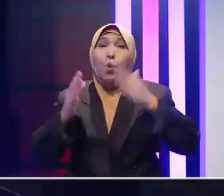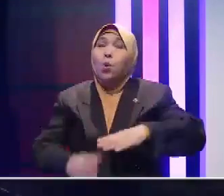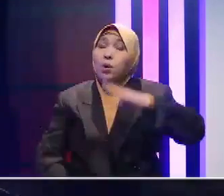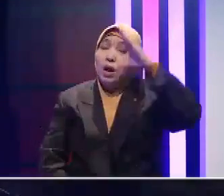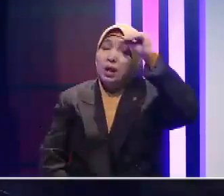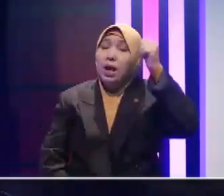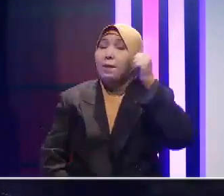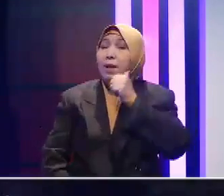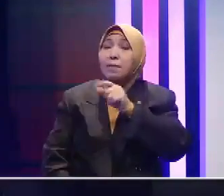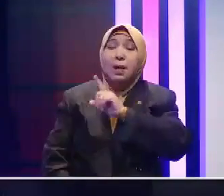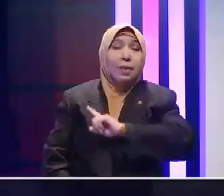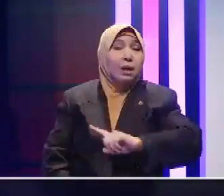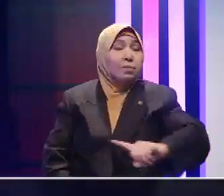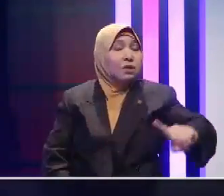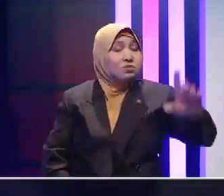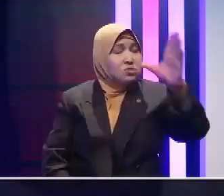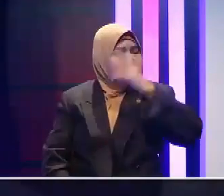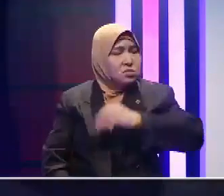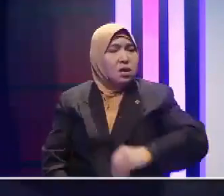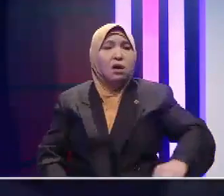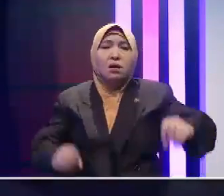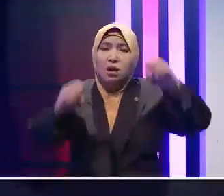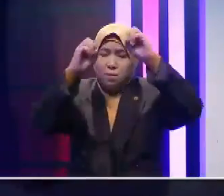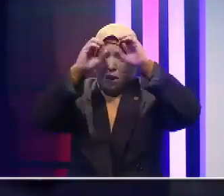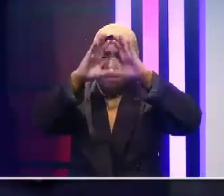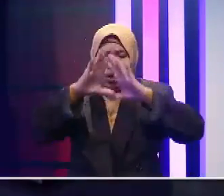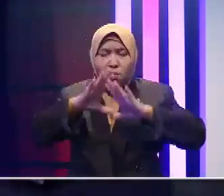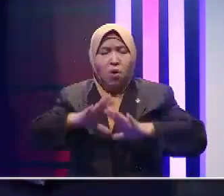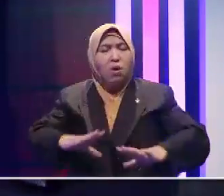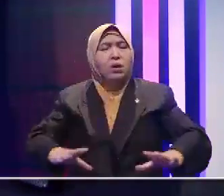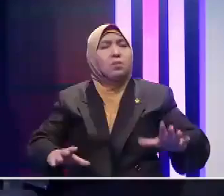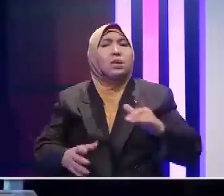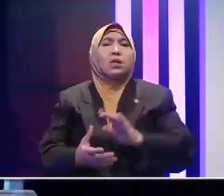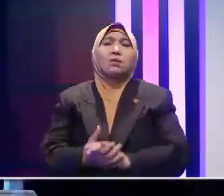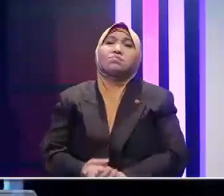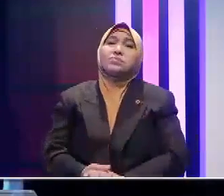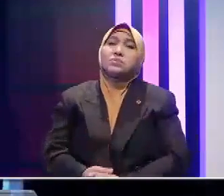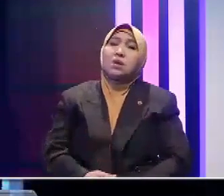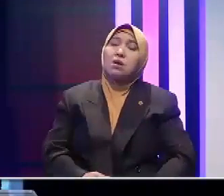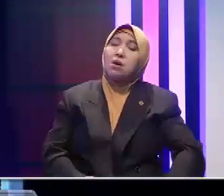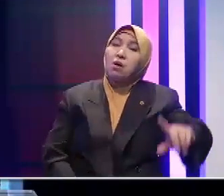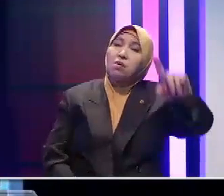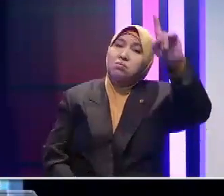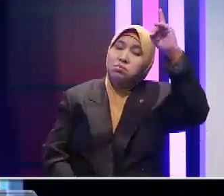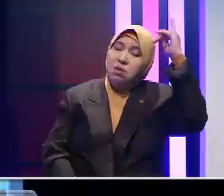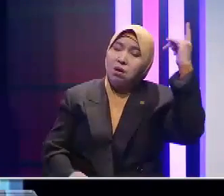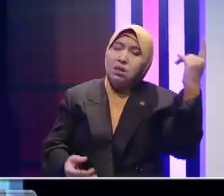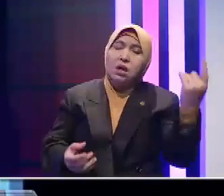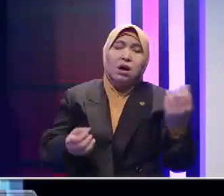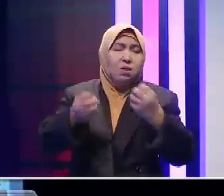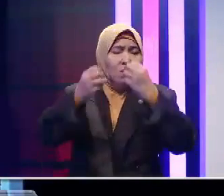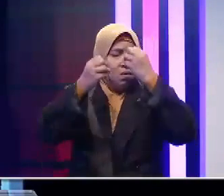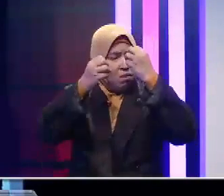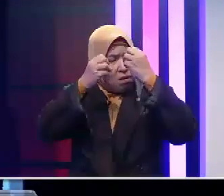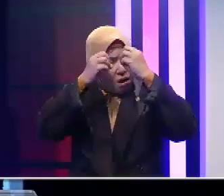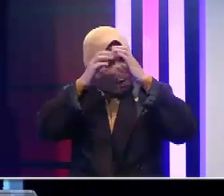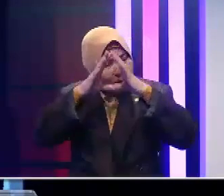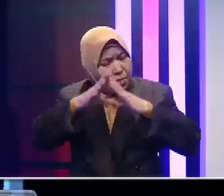muslimat, mu'minin dan mu'minati birahmatik, Ya Arhamar Rahimin. Ya Allah, Ya Rahman wa